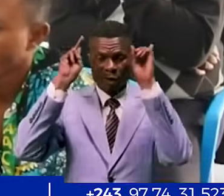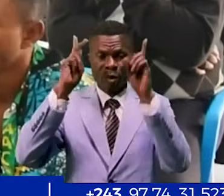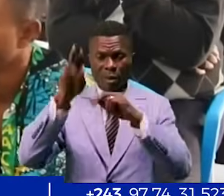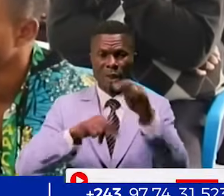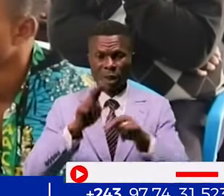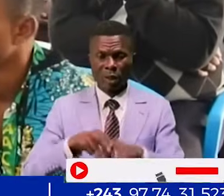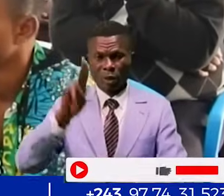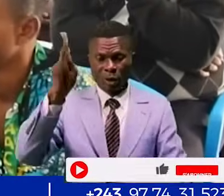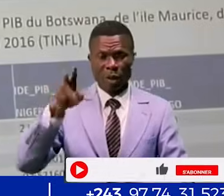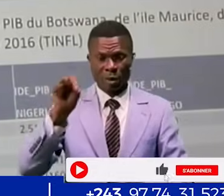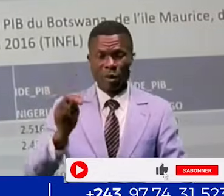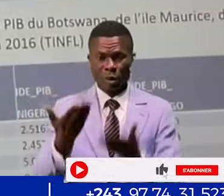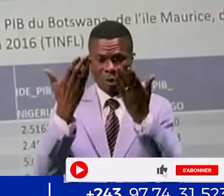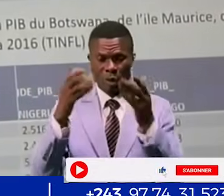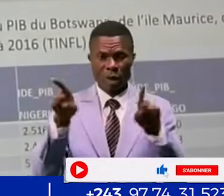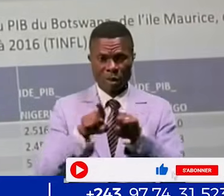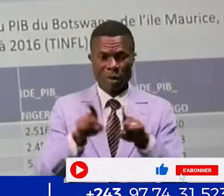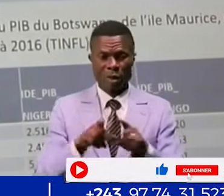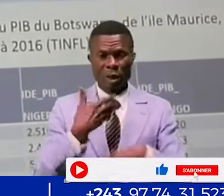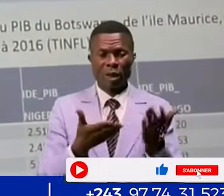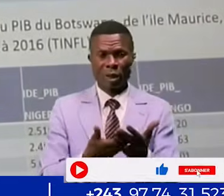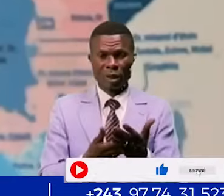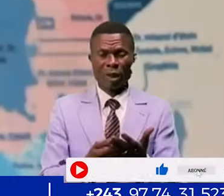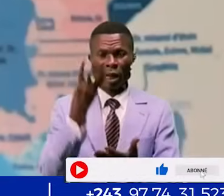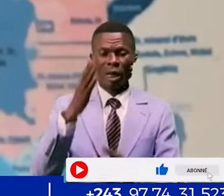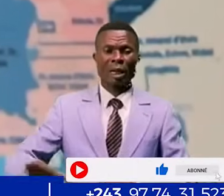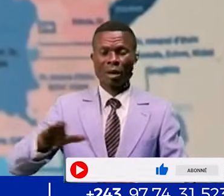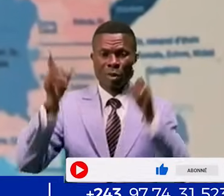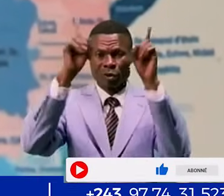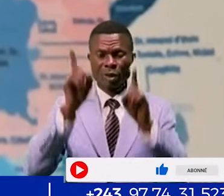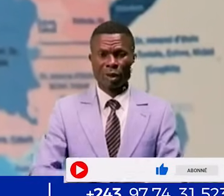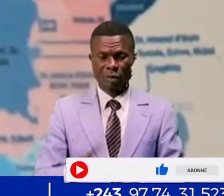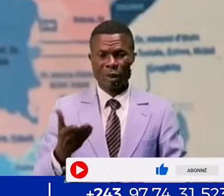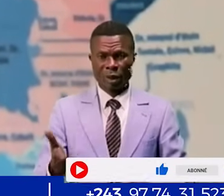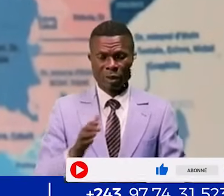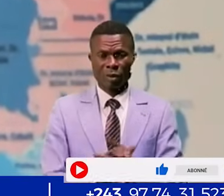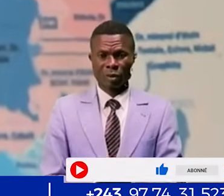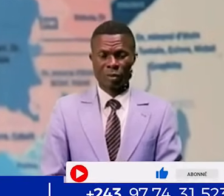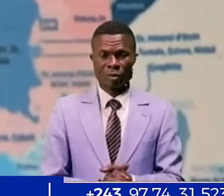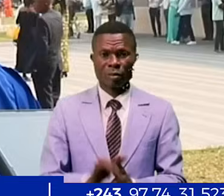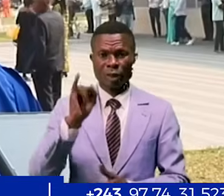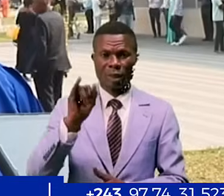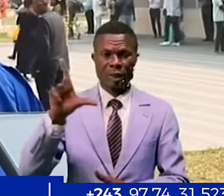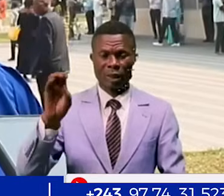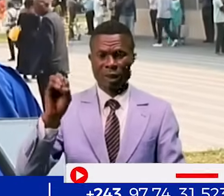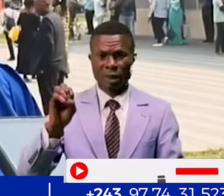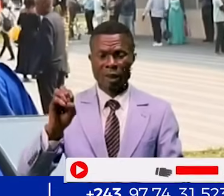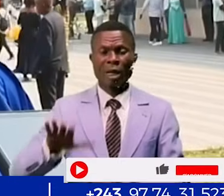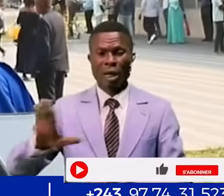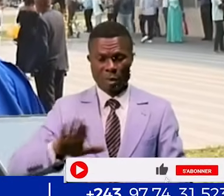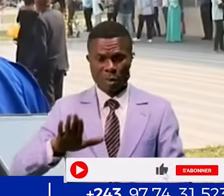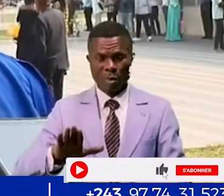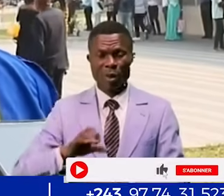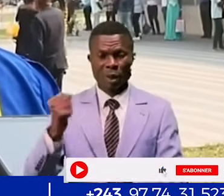pédagogique nationale, une étude comparative réalisée dans 4 pays de l'Afrique subsaharienne. L'île Maurice, un des pays sur lesquels nous avons fait